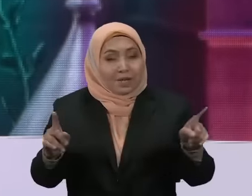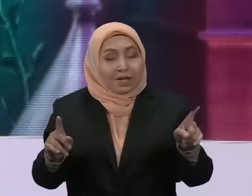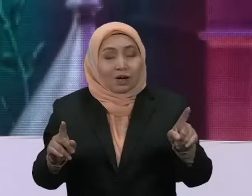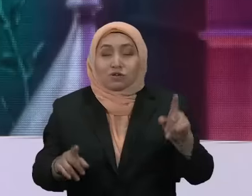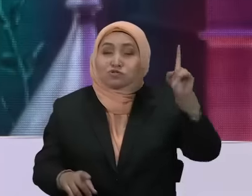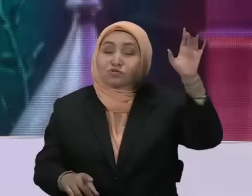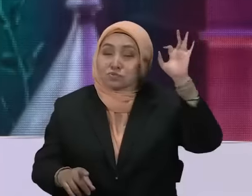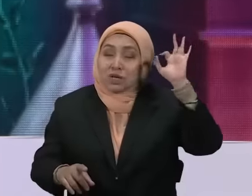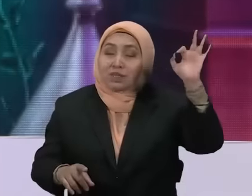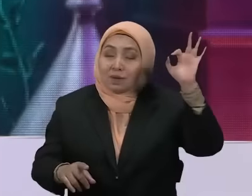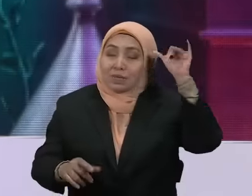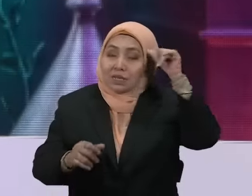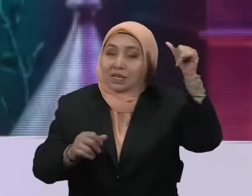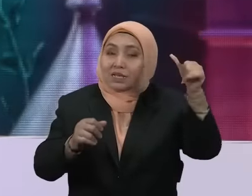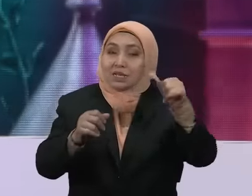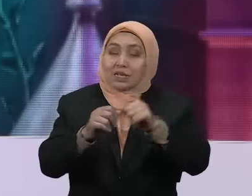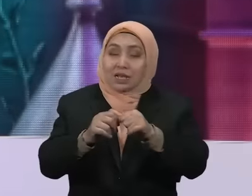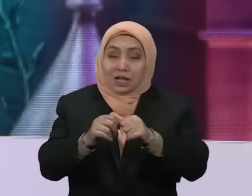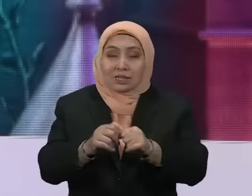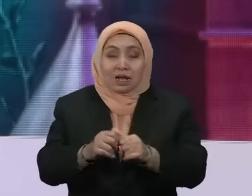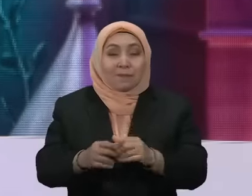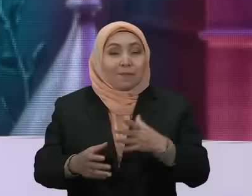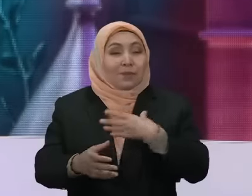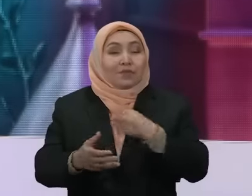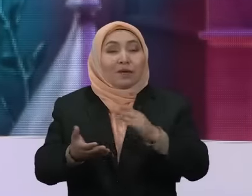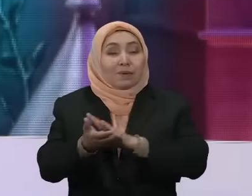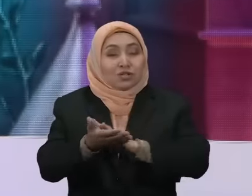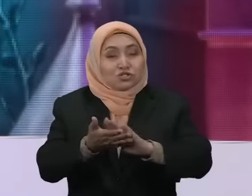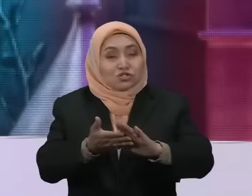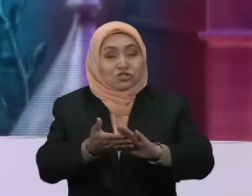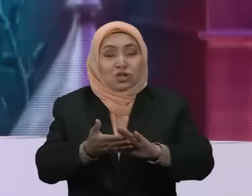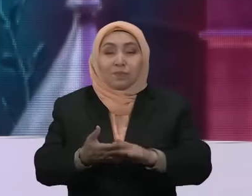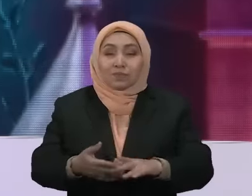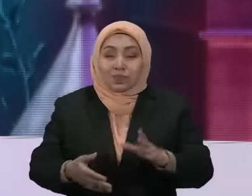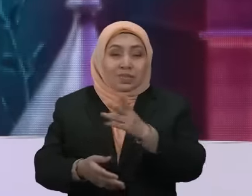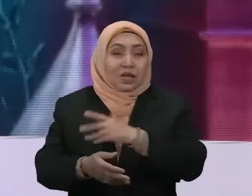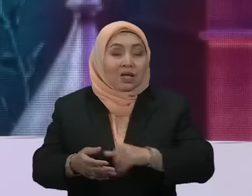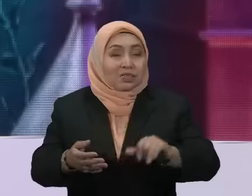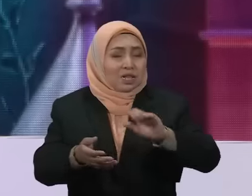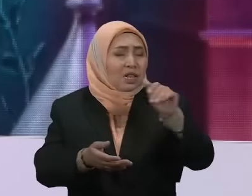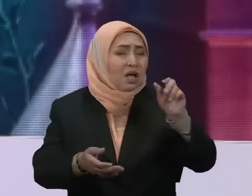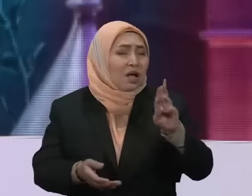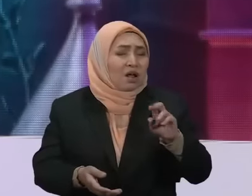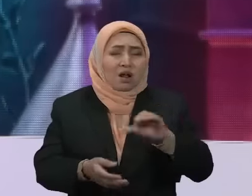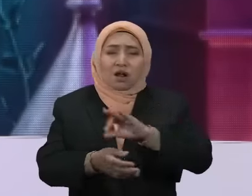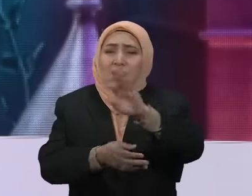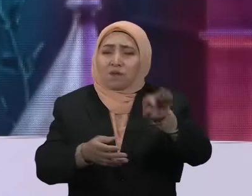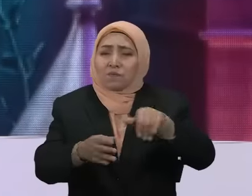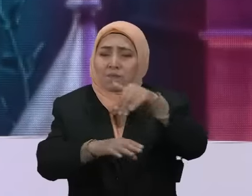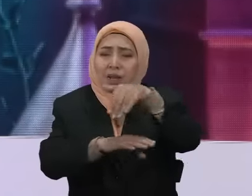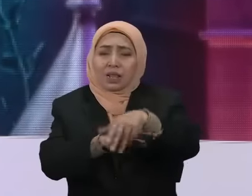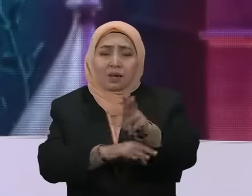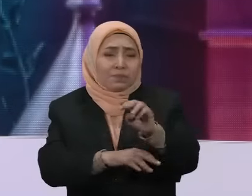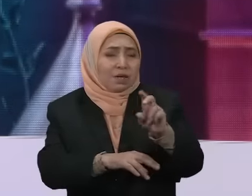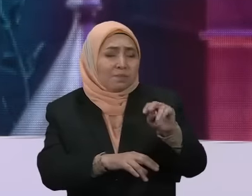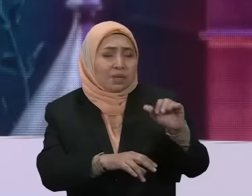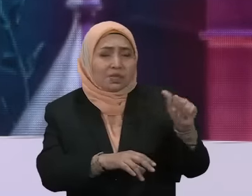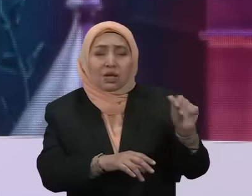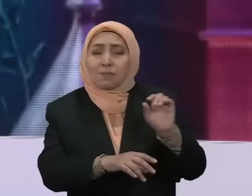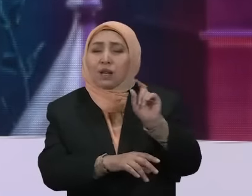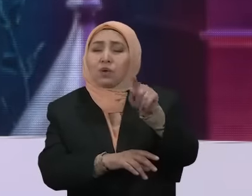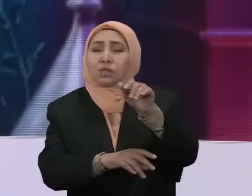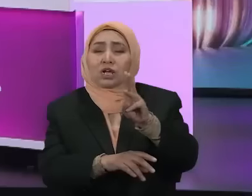lah. Apa putih berseri abdi pada ilahi, tempat berhimpun di Arafah, bermalam di Mina dan sebagainya, melontar 3 jamrah.